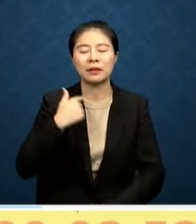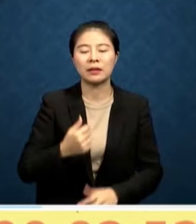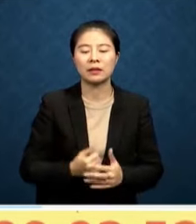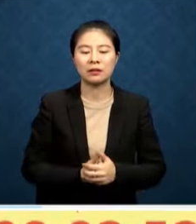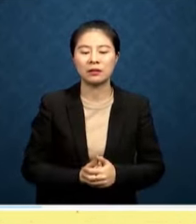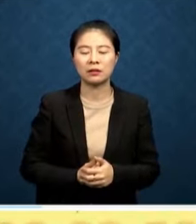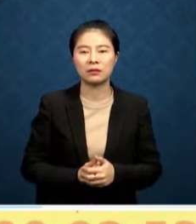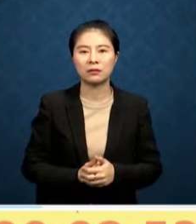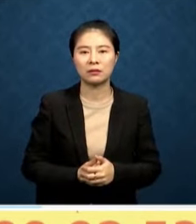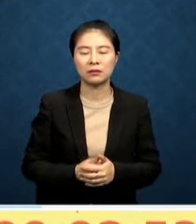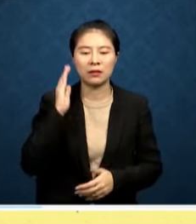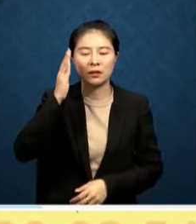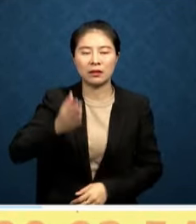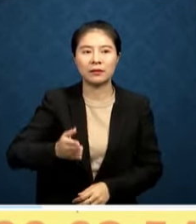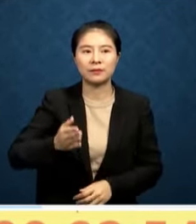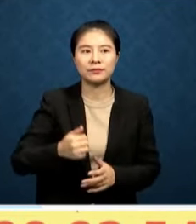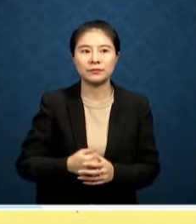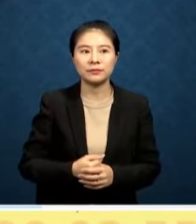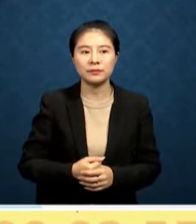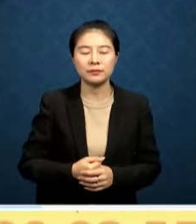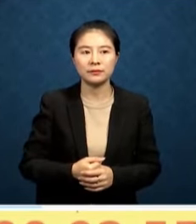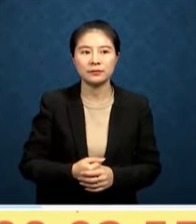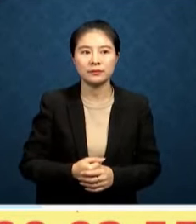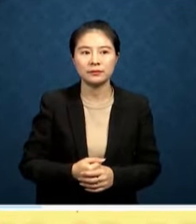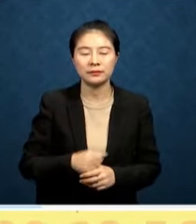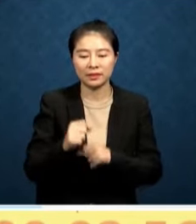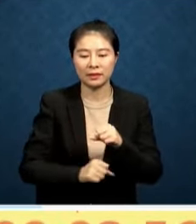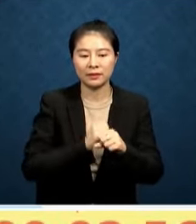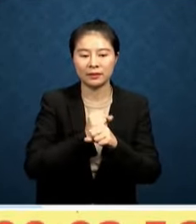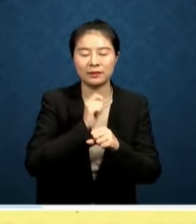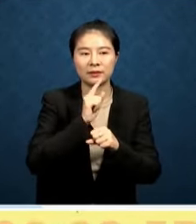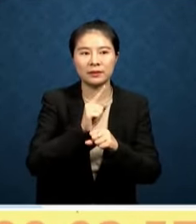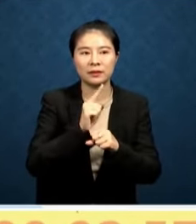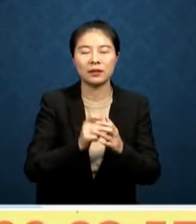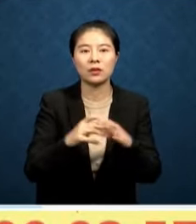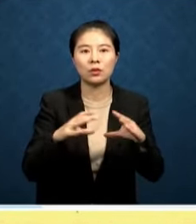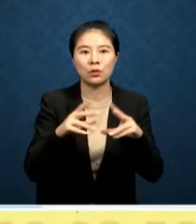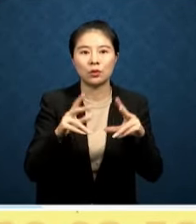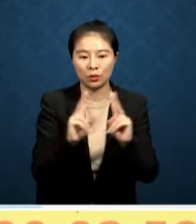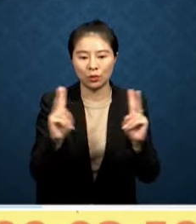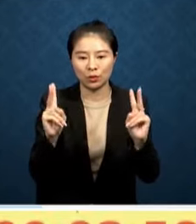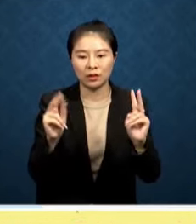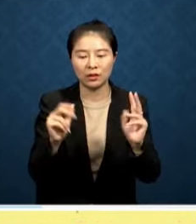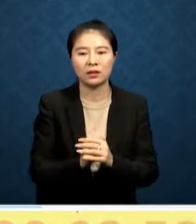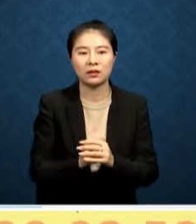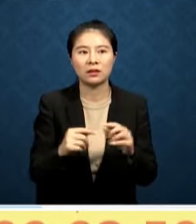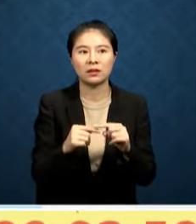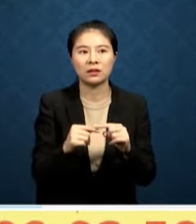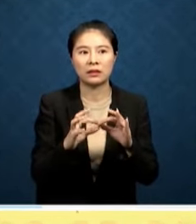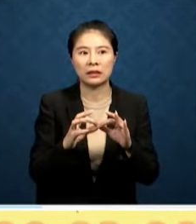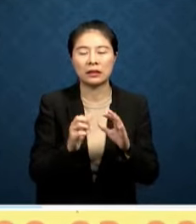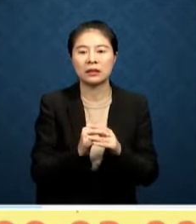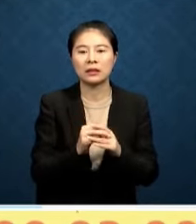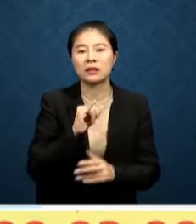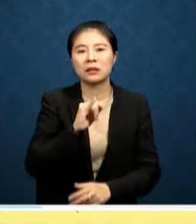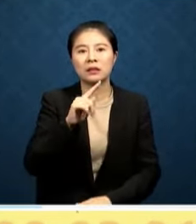นี้ต่อไปในอนาคตและเป็นปีที่1สำหรับกรรมการชุดไตรภาคีเรา